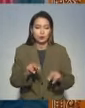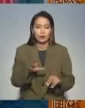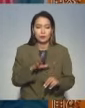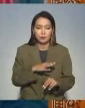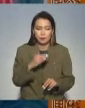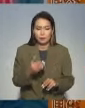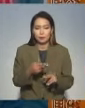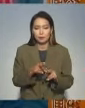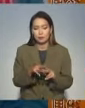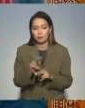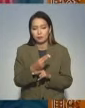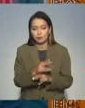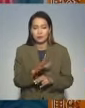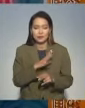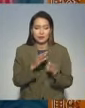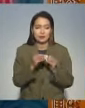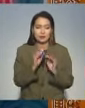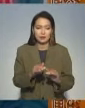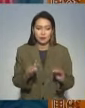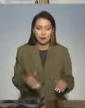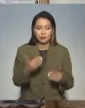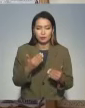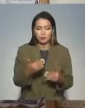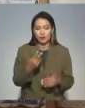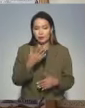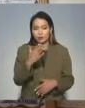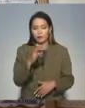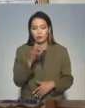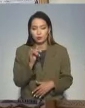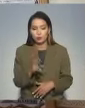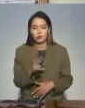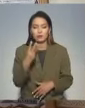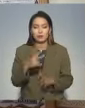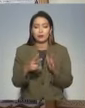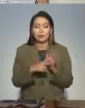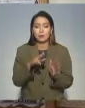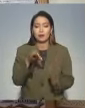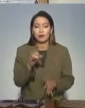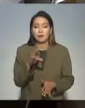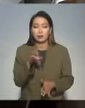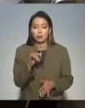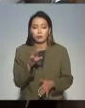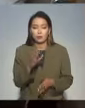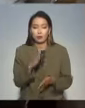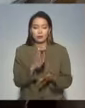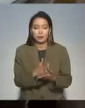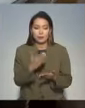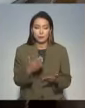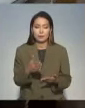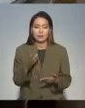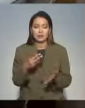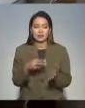супругой вырастил и воспитал 10 детей. Сейчас у ветерана 25 внуков и 28 правнуков. С высоты своего возраста